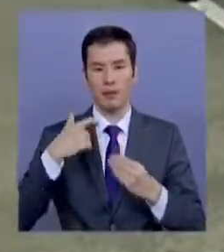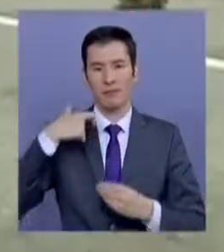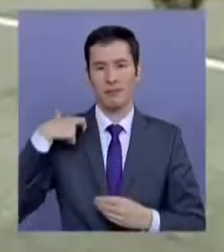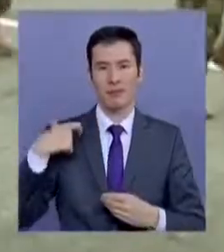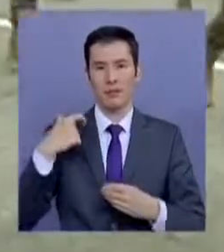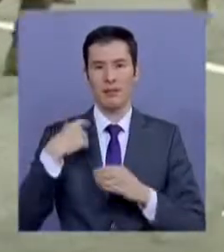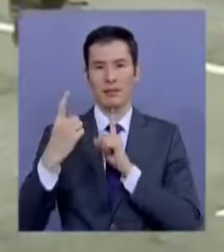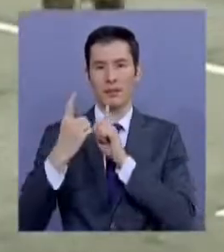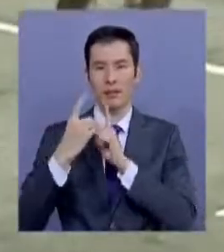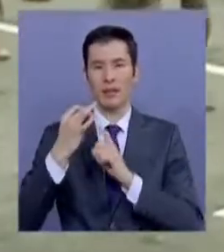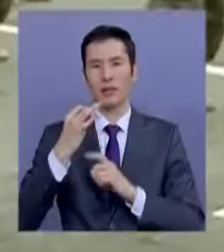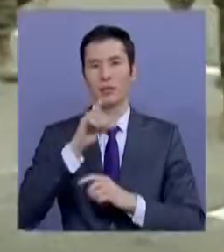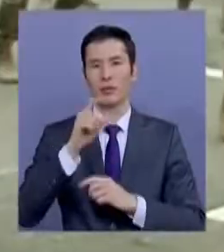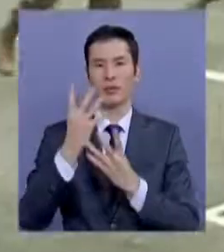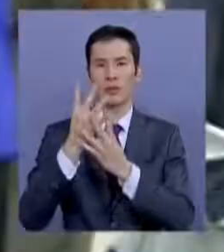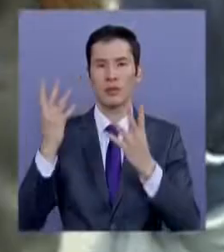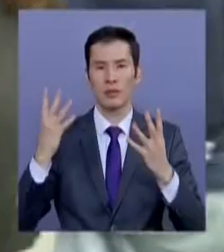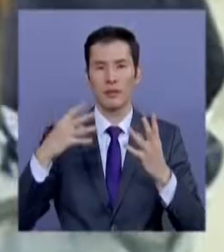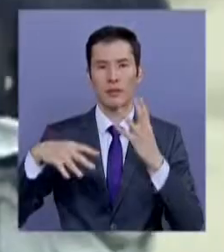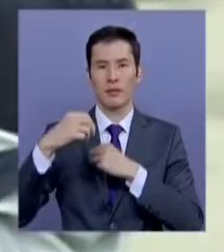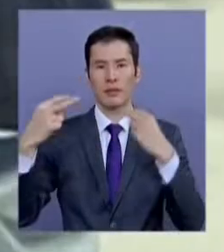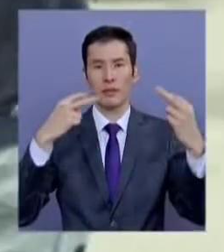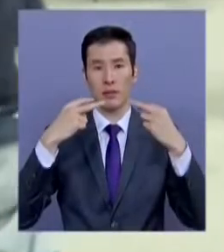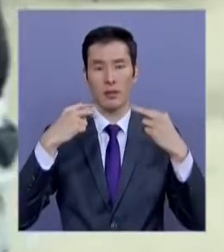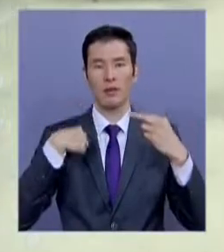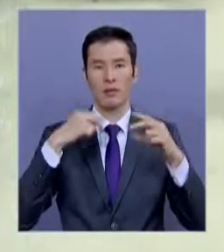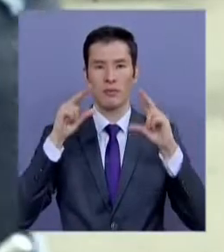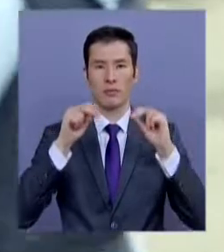алдында, жақындарымның алдында, қарулас достарымның алдында әскери ант қабылдадым.